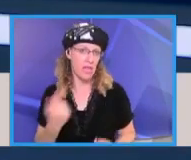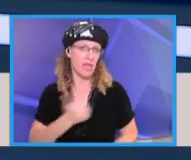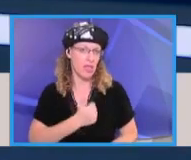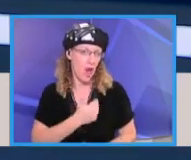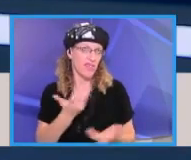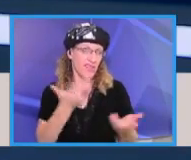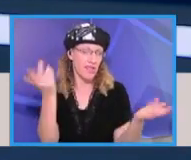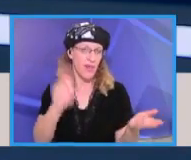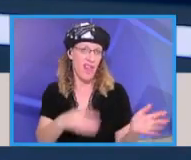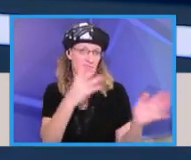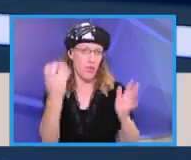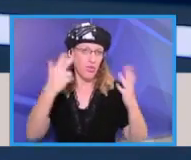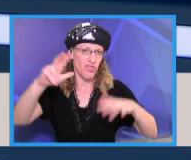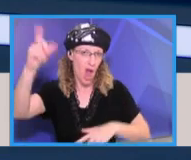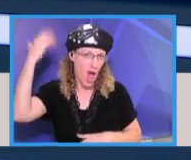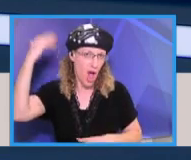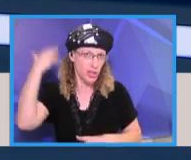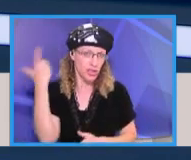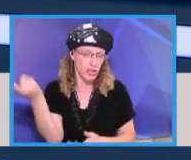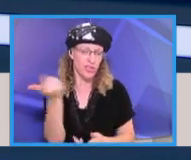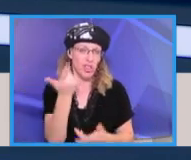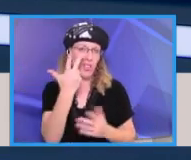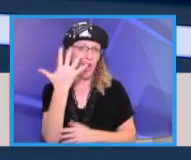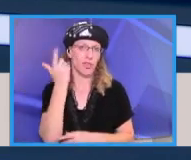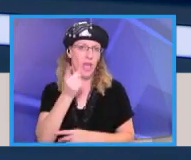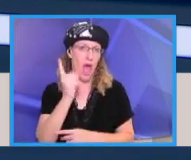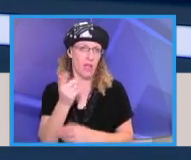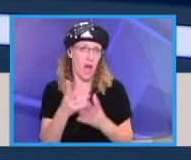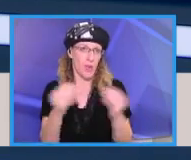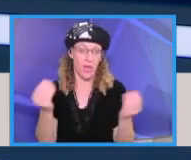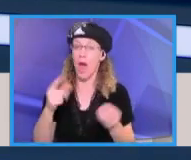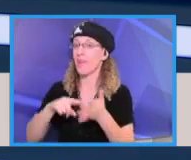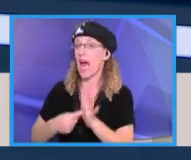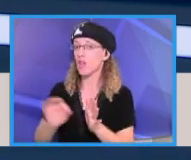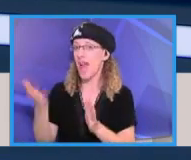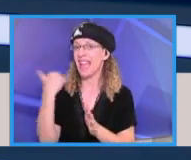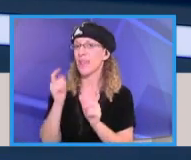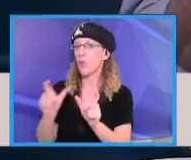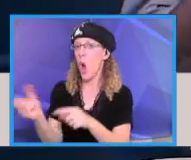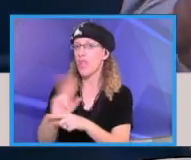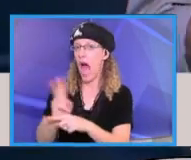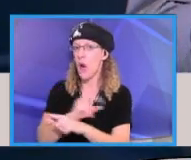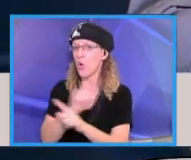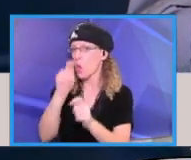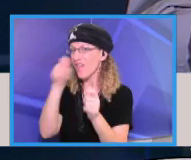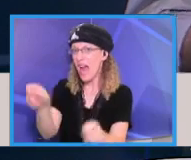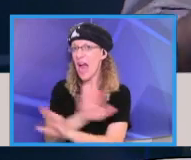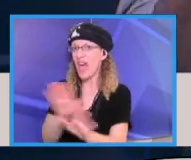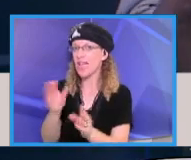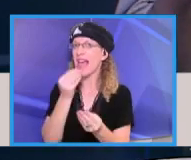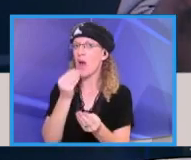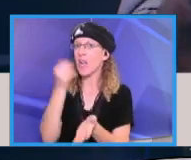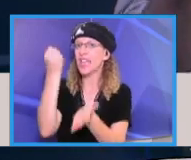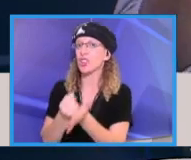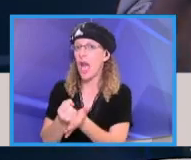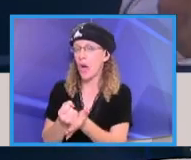הדתיות, נכון, שמטרתו היה, הגיע הזמן, שמטרתו הייתה למנוע הונאה. הוא לא חוק דתי, הוא לא כופה על אף אחד לאכול כשר, הוא